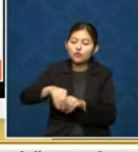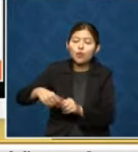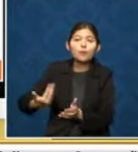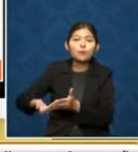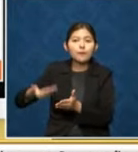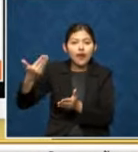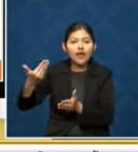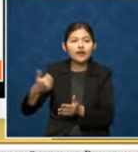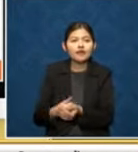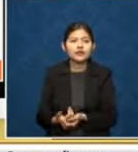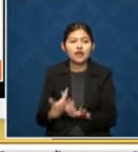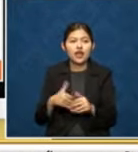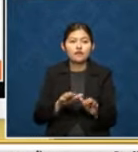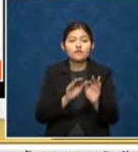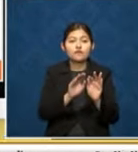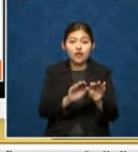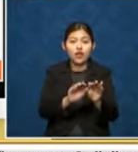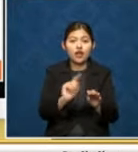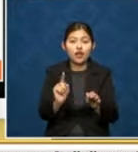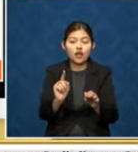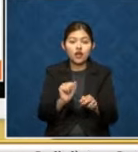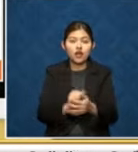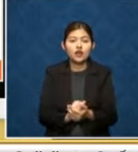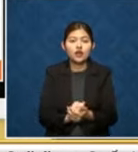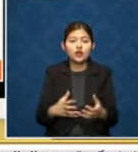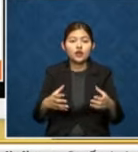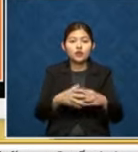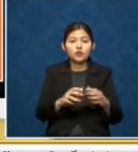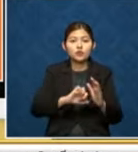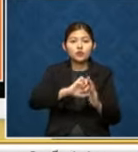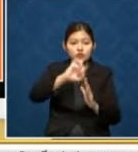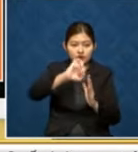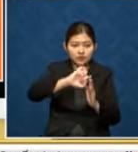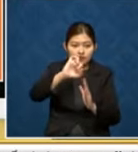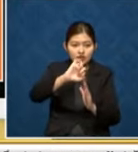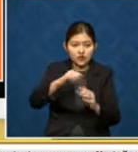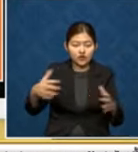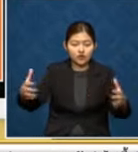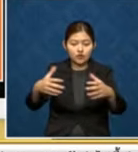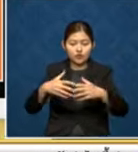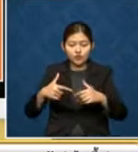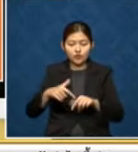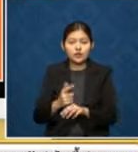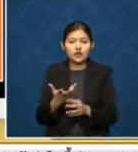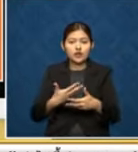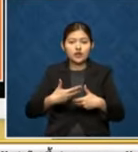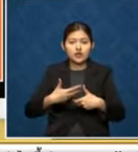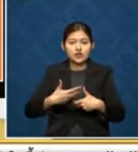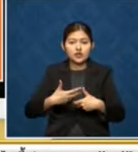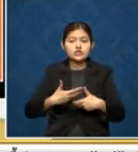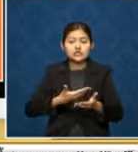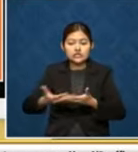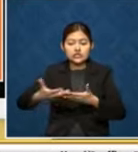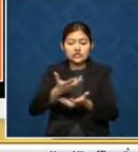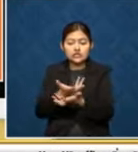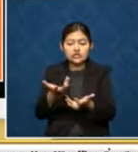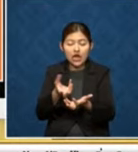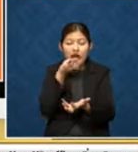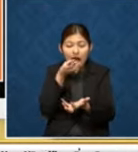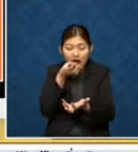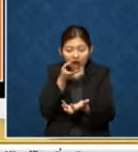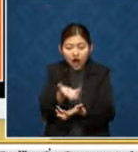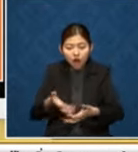อบการโรงสีข้าวและสำนักงานพาณิชย์จังหวัดเชียงใหม่เข้ามารับซื้อข้าวในราคาที่เป็นธรรมให้เกษ